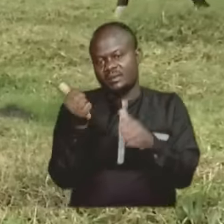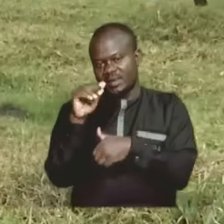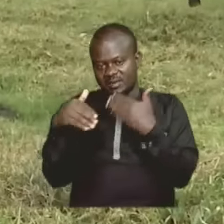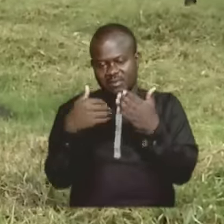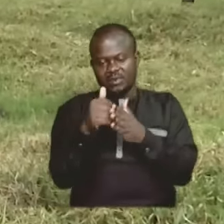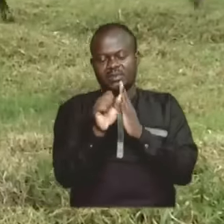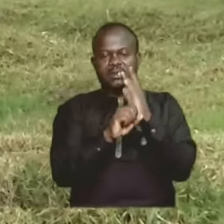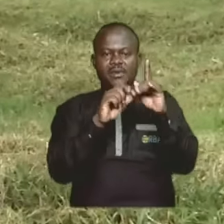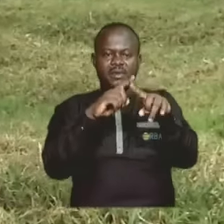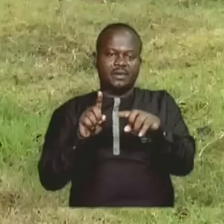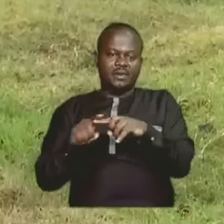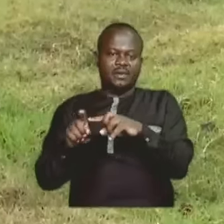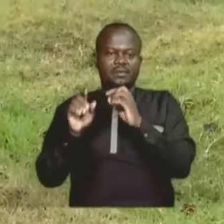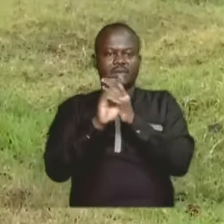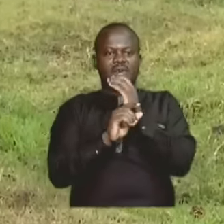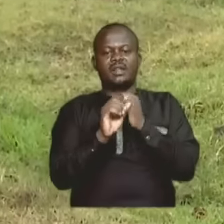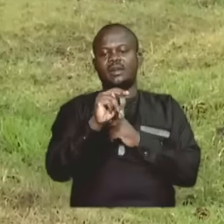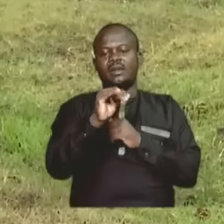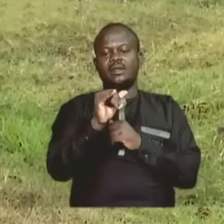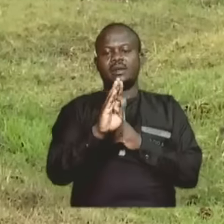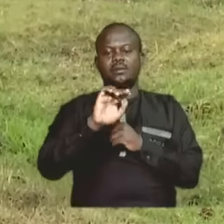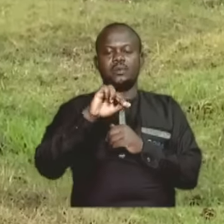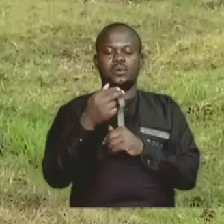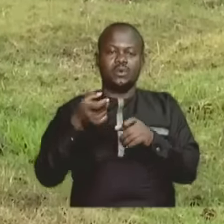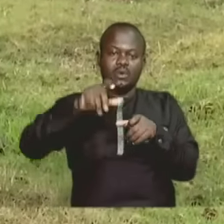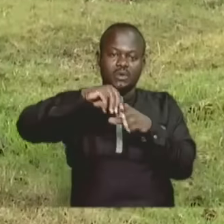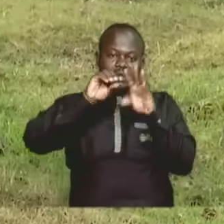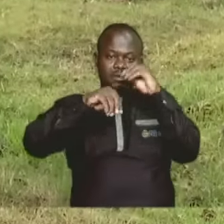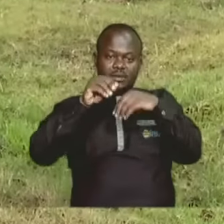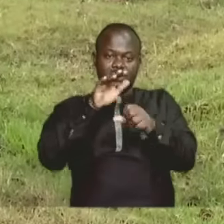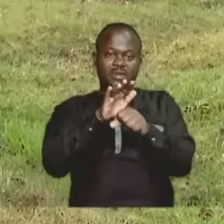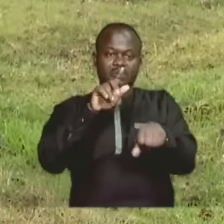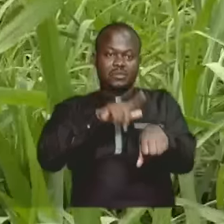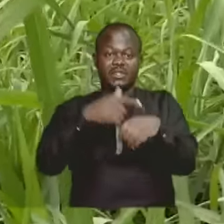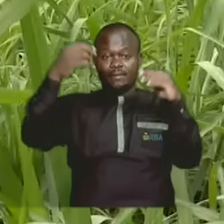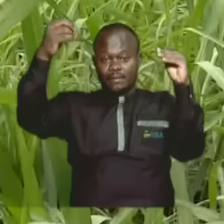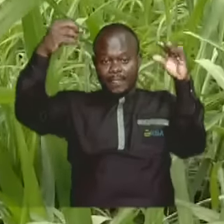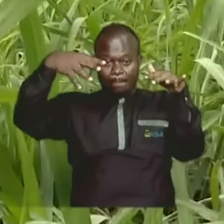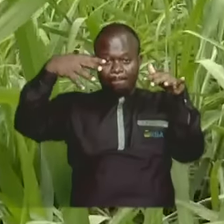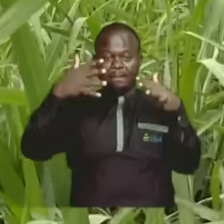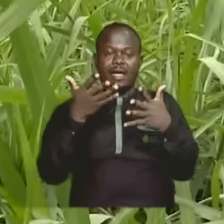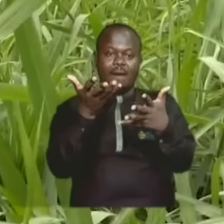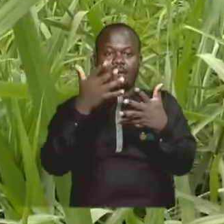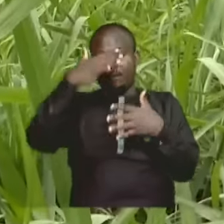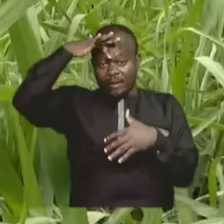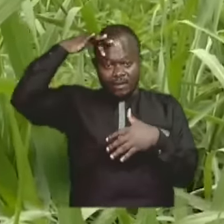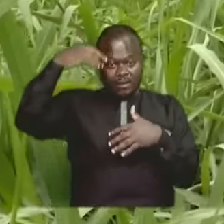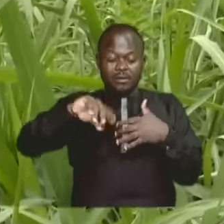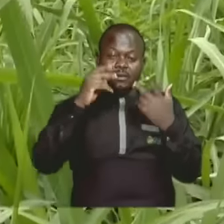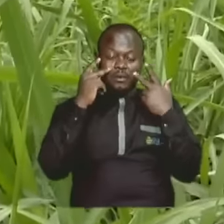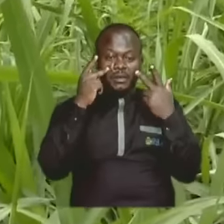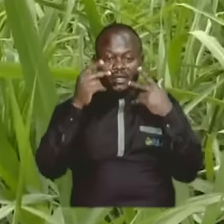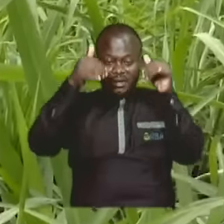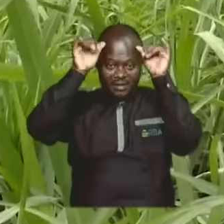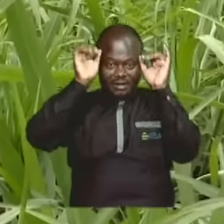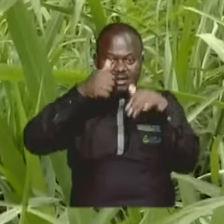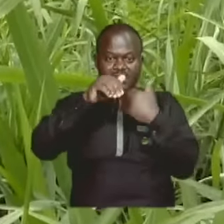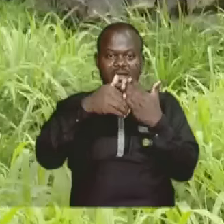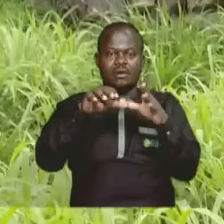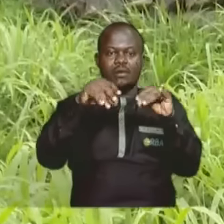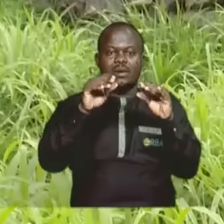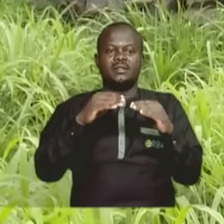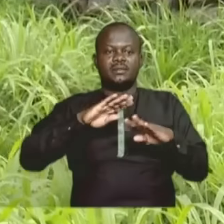bo mu mirenge itandukanye mu karere ka Nyabihu kongera umusaruro cyane mu gihe cy'impeshyi aho bagurwaga no kubonera inka zabo ubwatsi